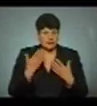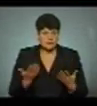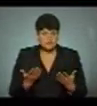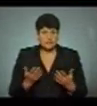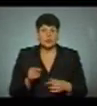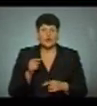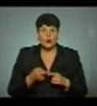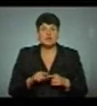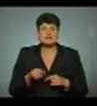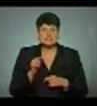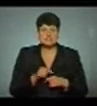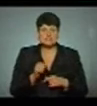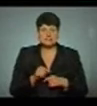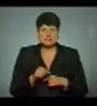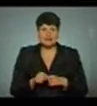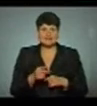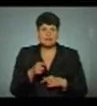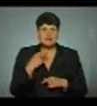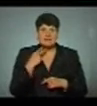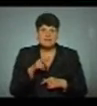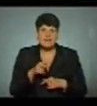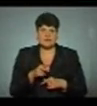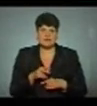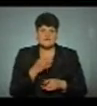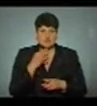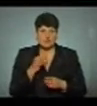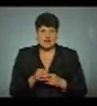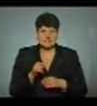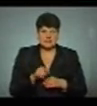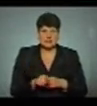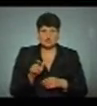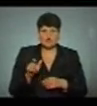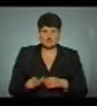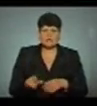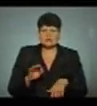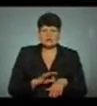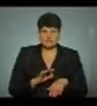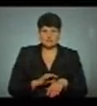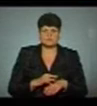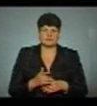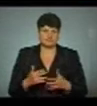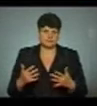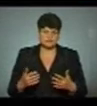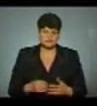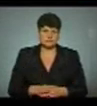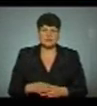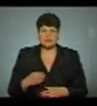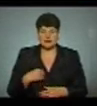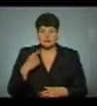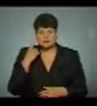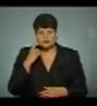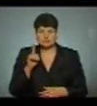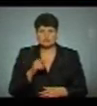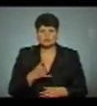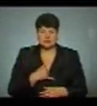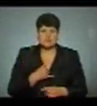якраз це, там кримінальна відповідальність за те, що там людина, яка захворіла, яка не повідомила, так далі. Тому я думаю, що в нас ми